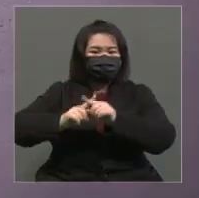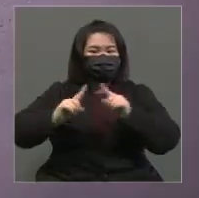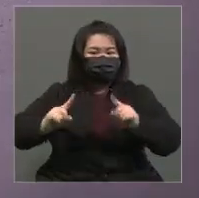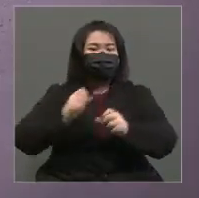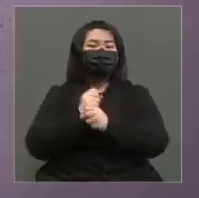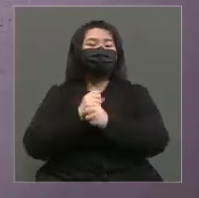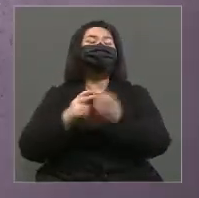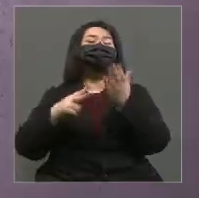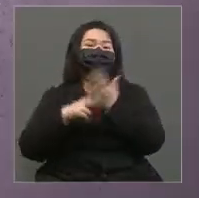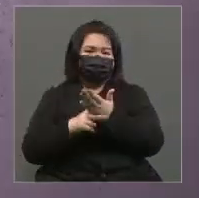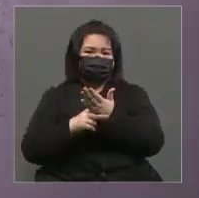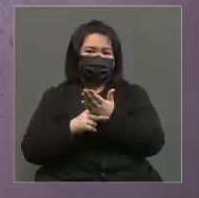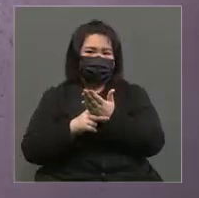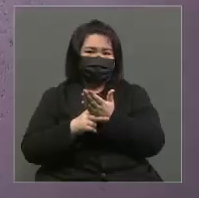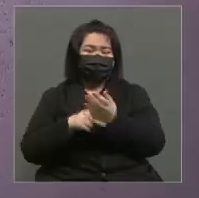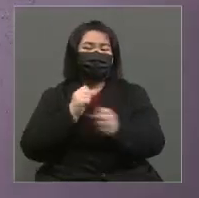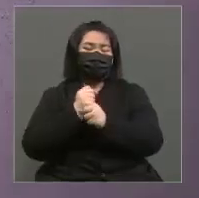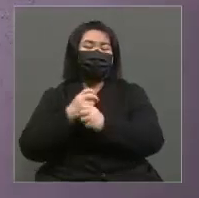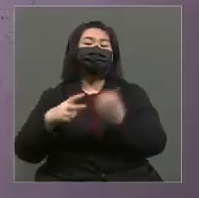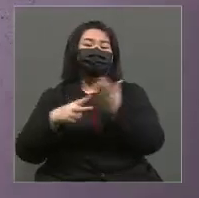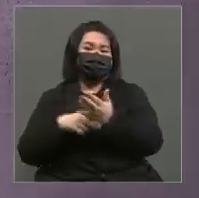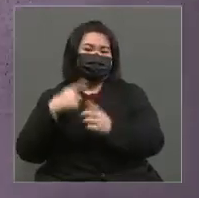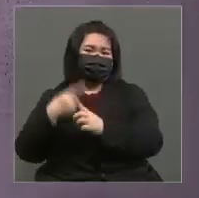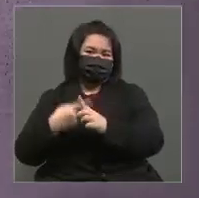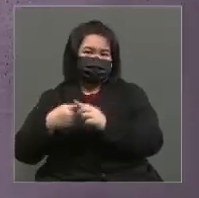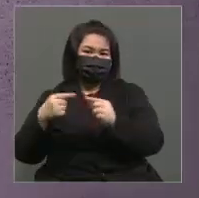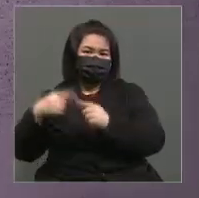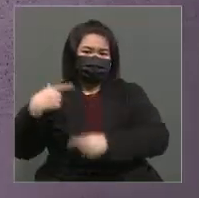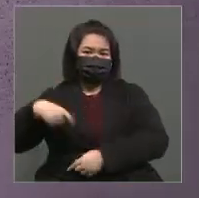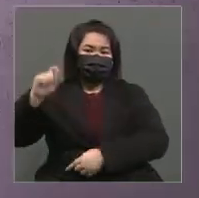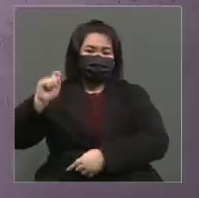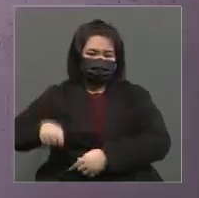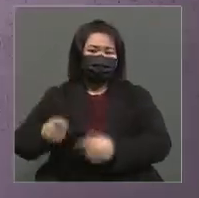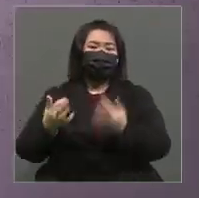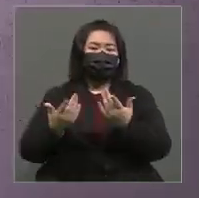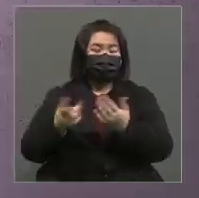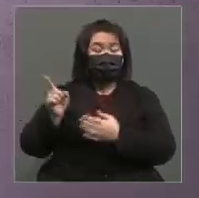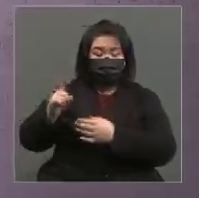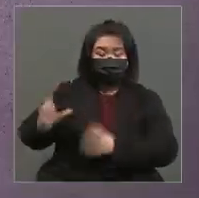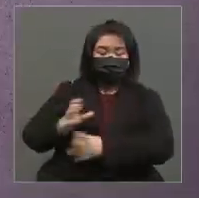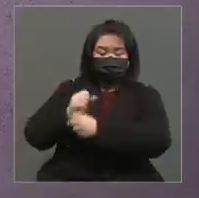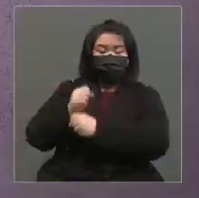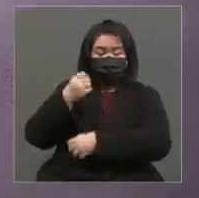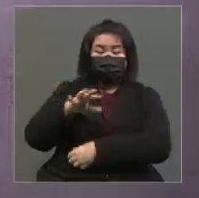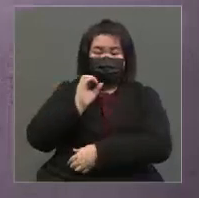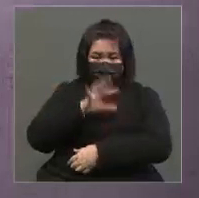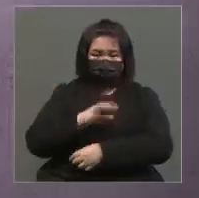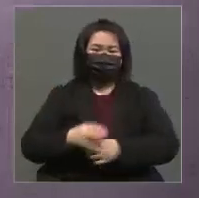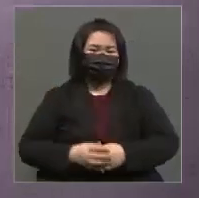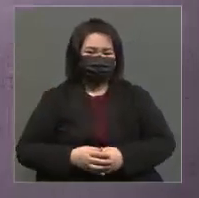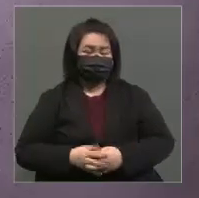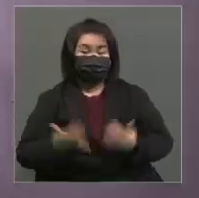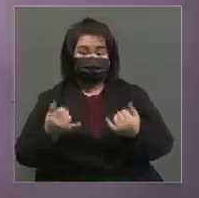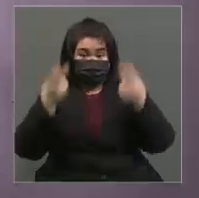ในช่วงของการหยุดปฏิบัติหน้าที่ชั่วคราวเพื่อรอฟังคำวินิจฉัยของศาลรัฐธรรมนูญครับวันนี้ท่านนายกรัฐมนตรี